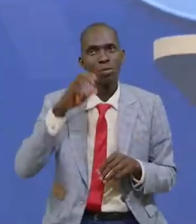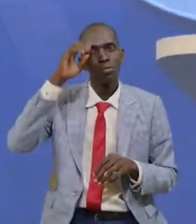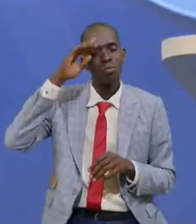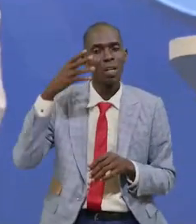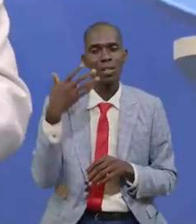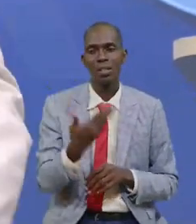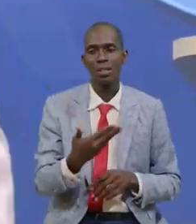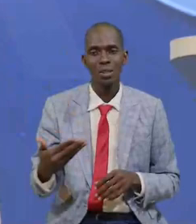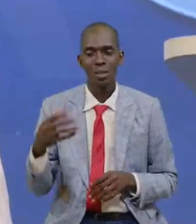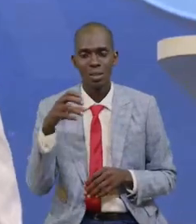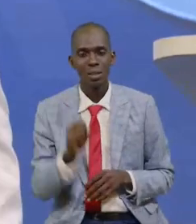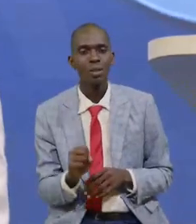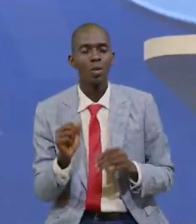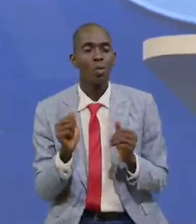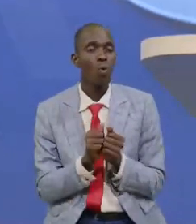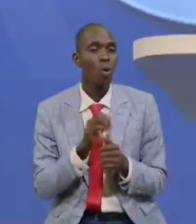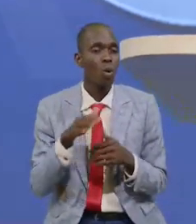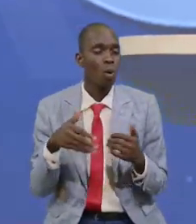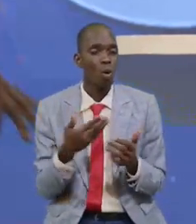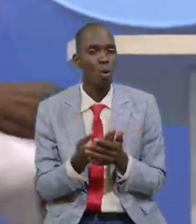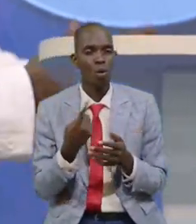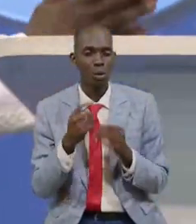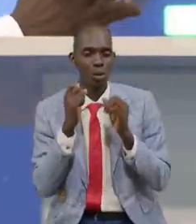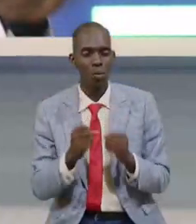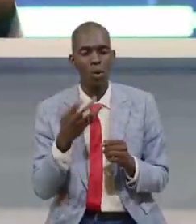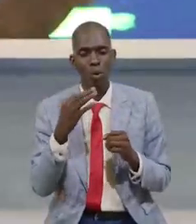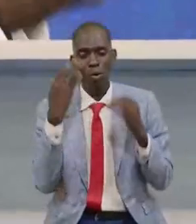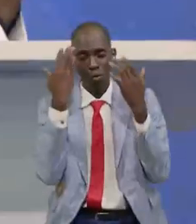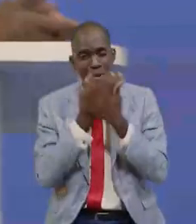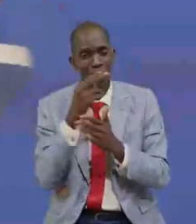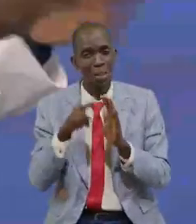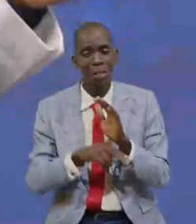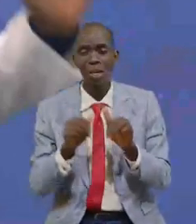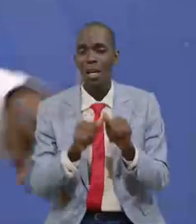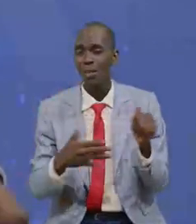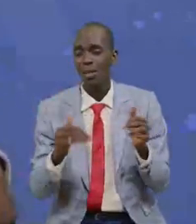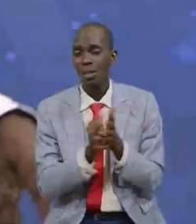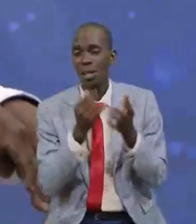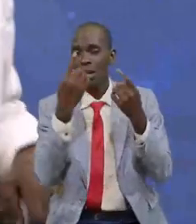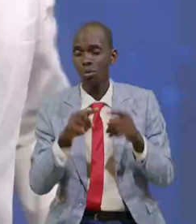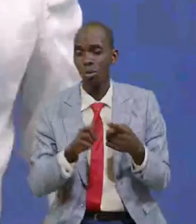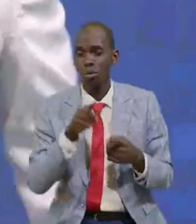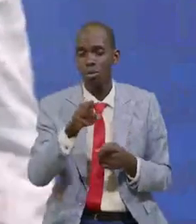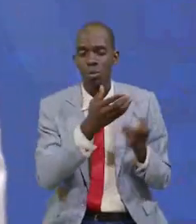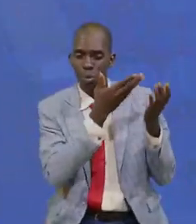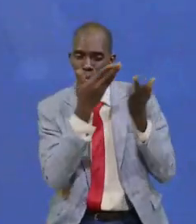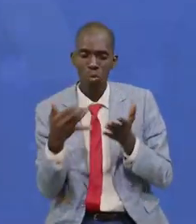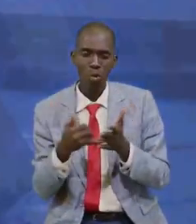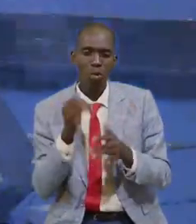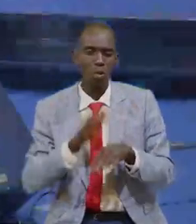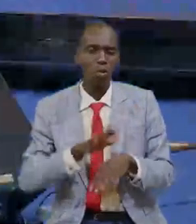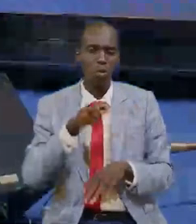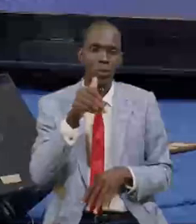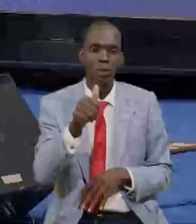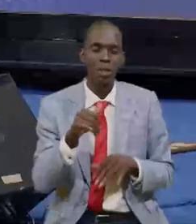vous engagez à faire des choses de mascarade avec les pouvoirs des ténèbres. Tout ce qui vous viendra là, c'est vous qui